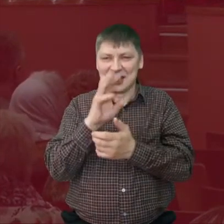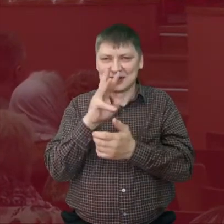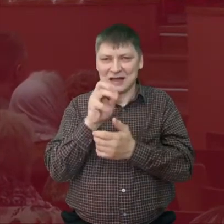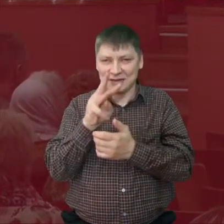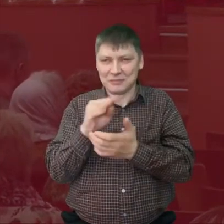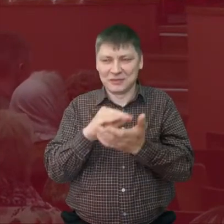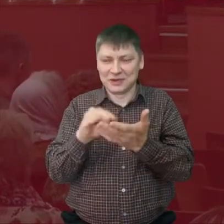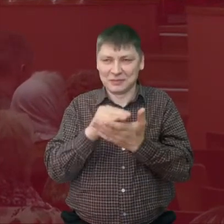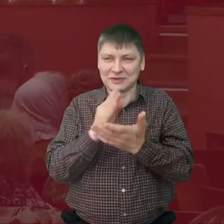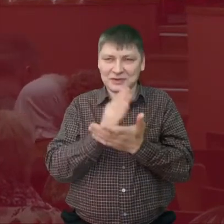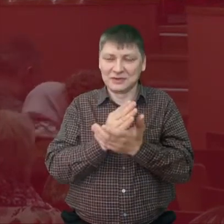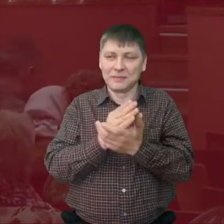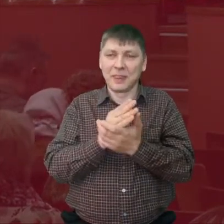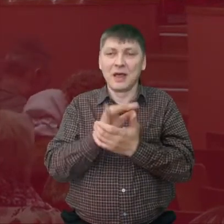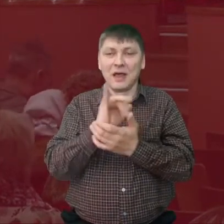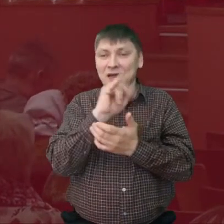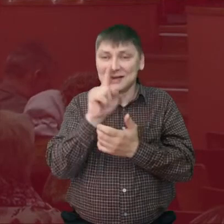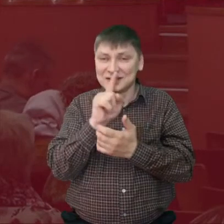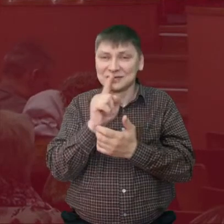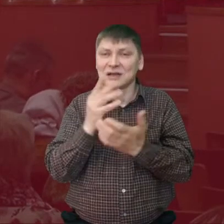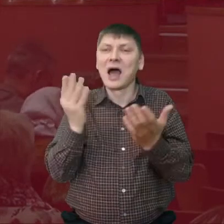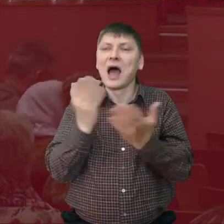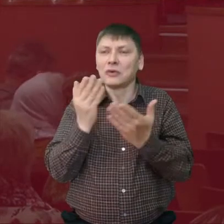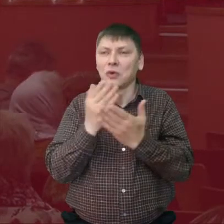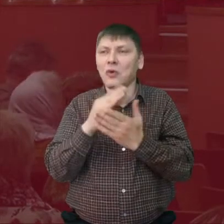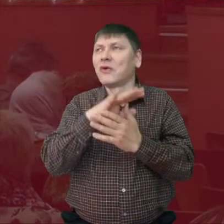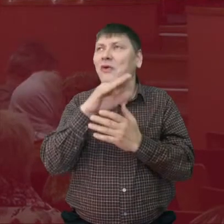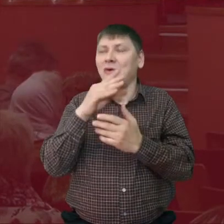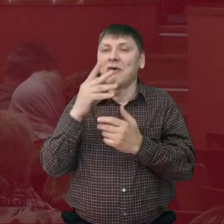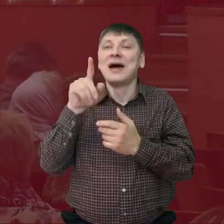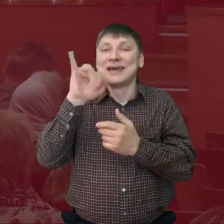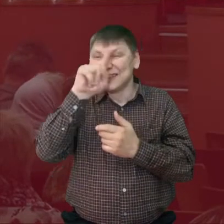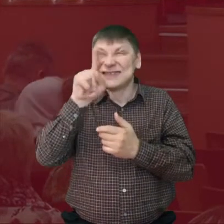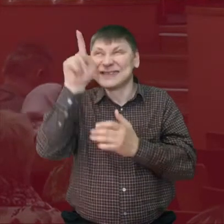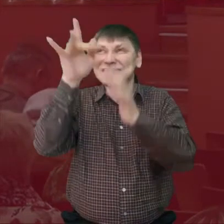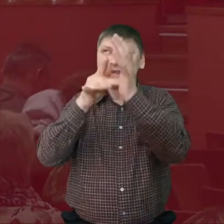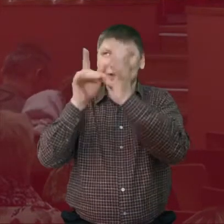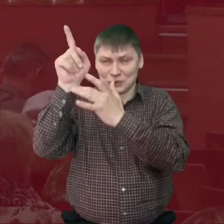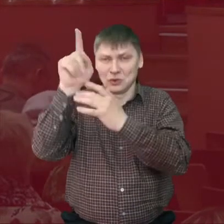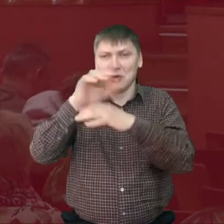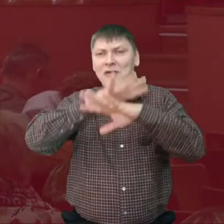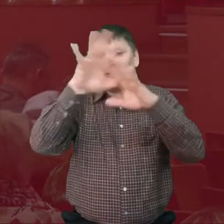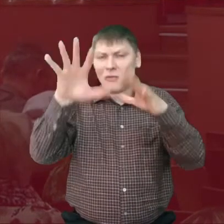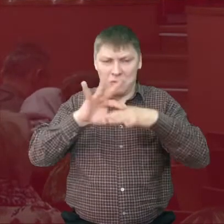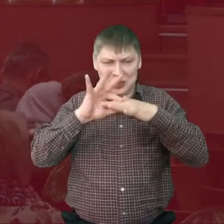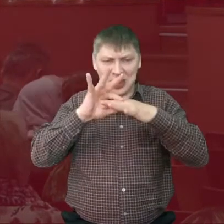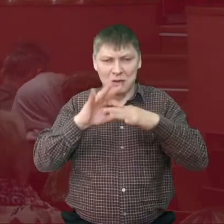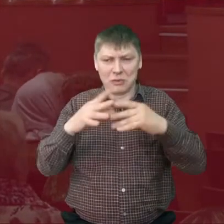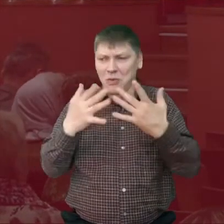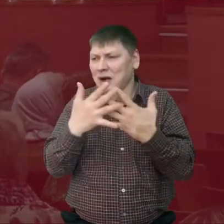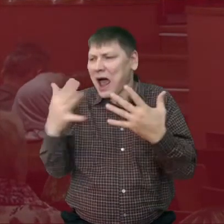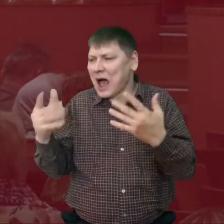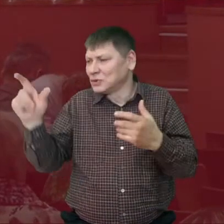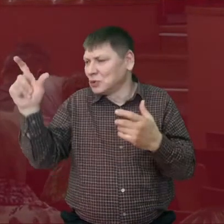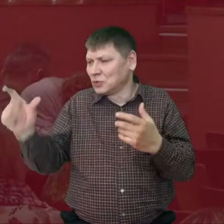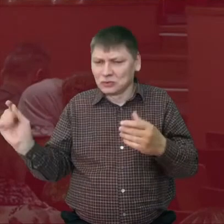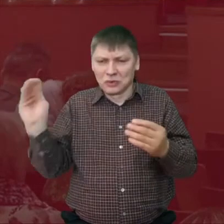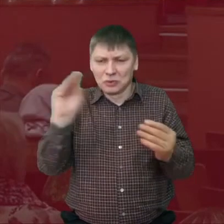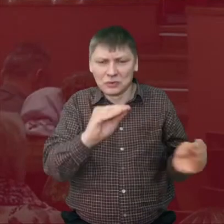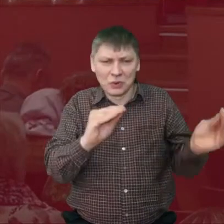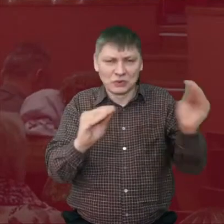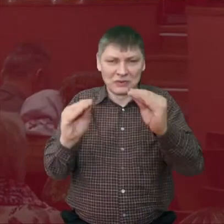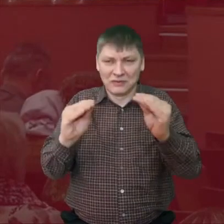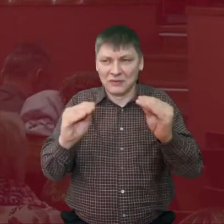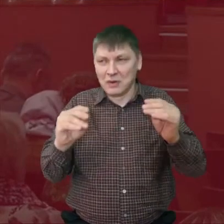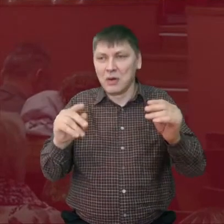глава, 16 стих, «Из которого, то есть Христа, все тело, вот как церковь, как единое, составляемое из разных людей, вот в итоге